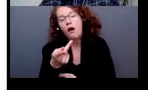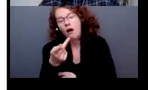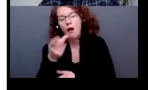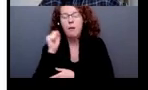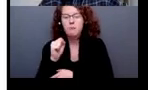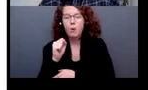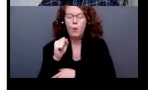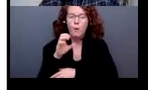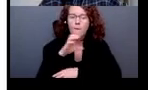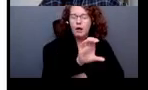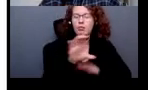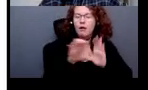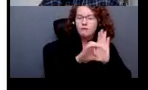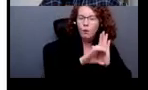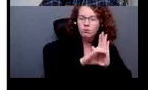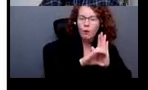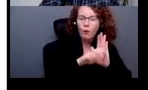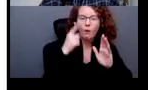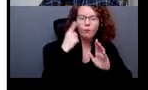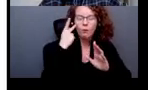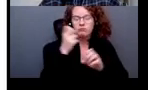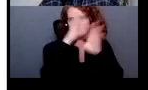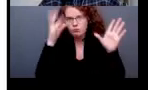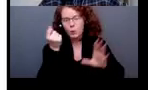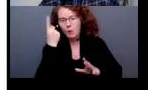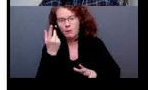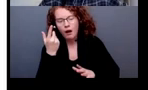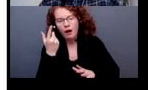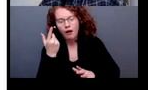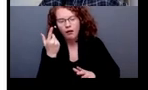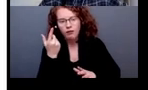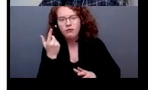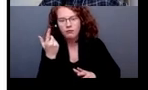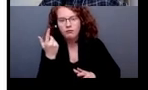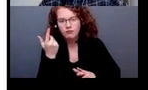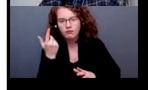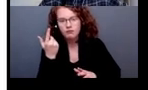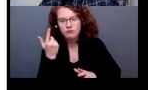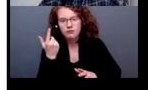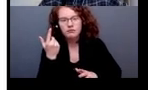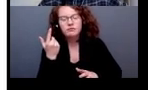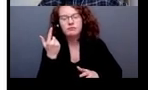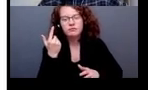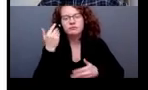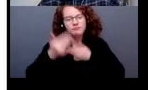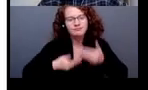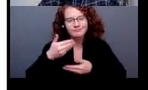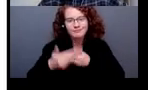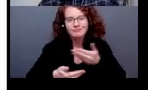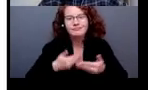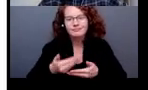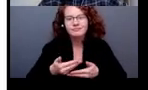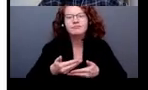Bah, globalement, la suite du terrain, c'est-à-dire à partir d'un an, un an et quelques mois, la suite du terrain a